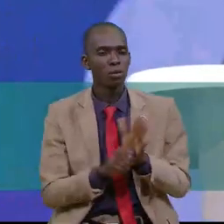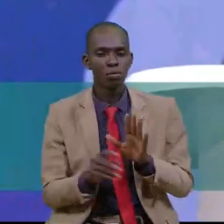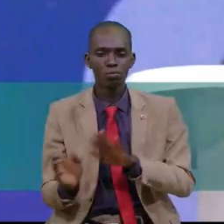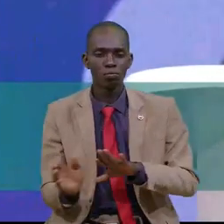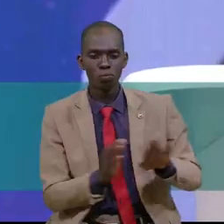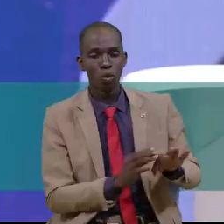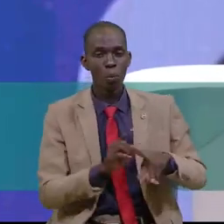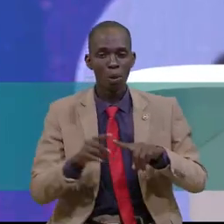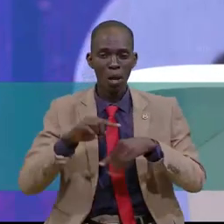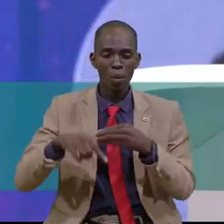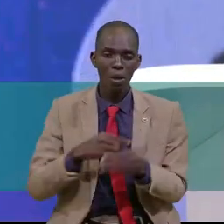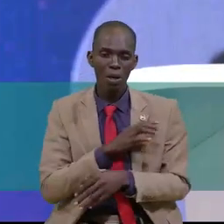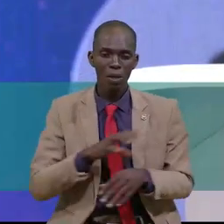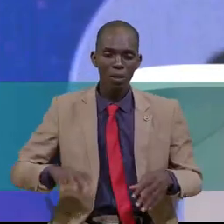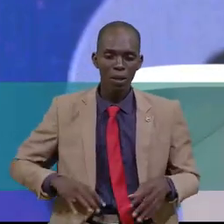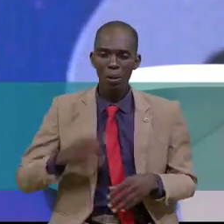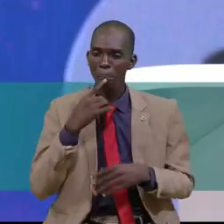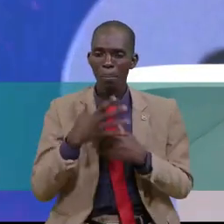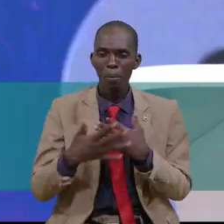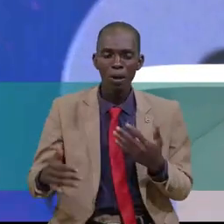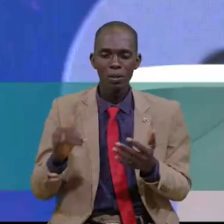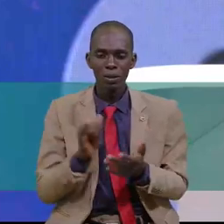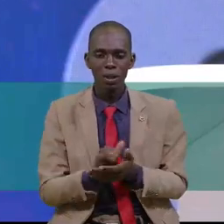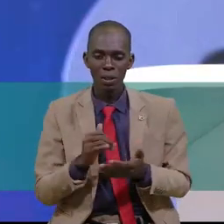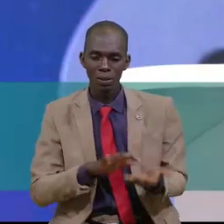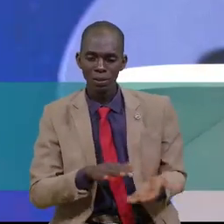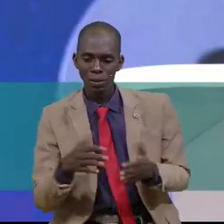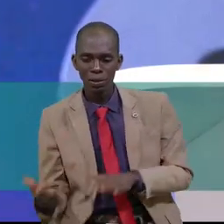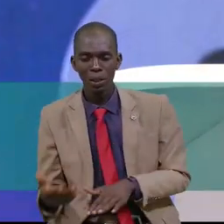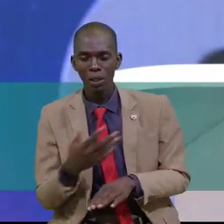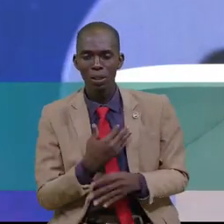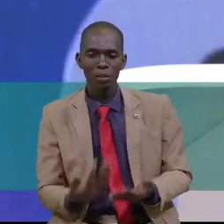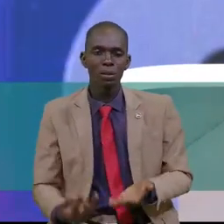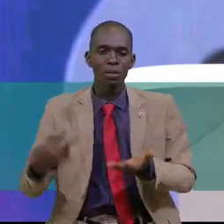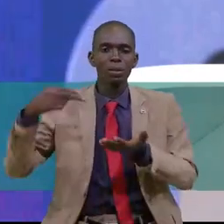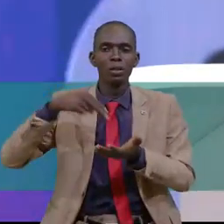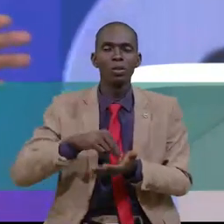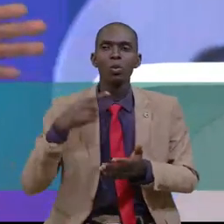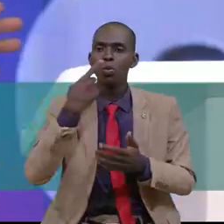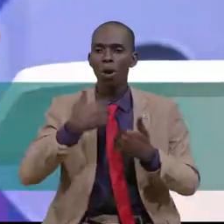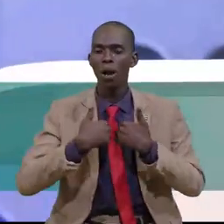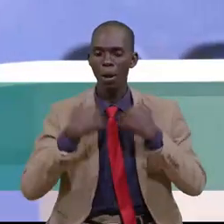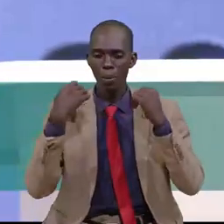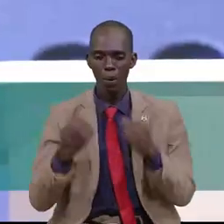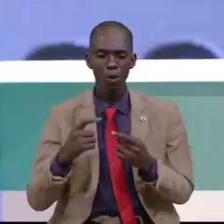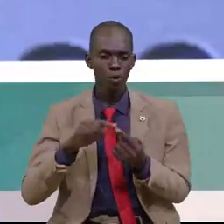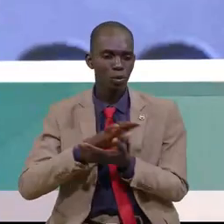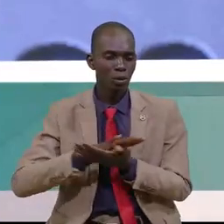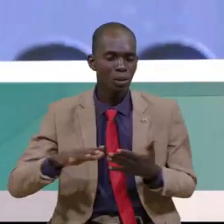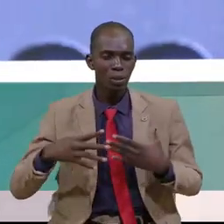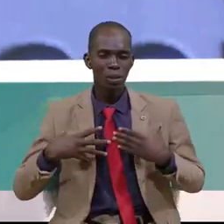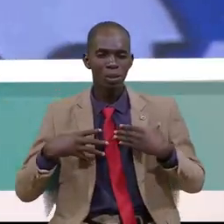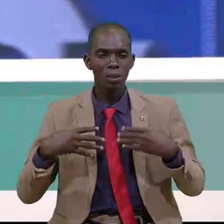est ressuscité encore, et Christ qui a la puissance de pardonner, la puissance de purifier, la puissance de renouveler et